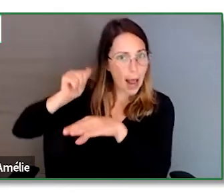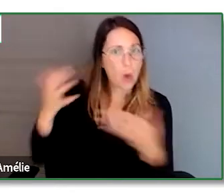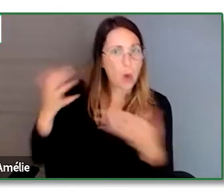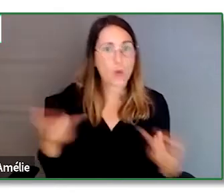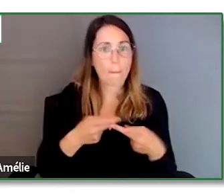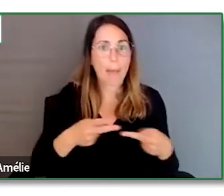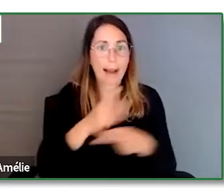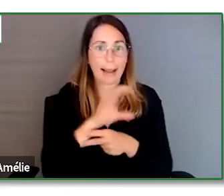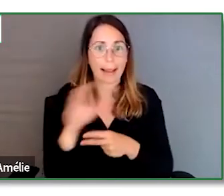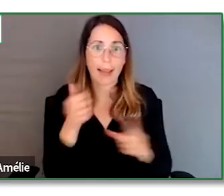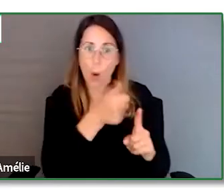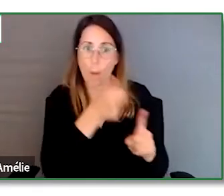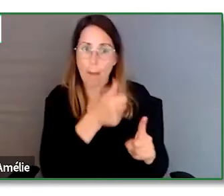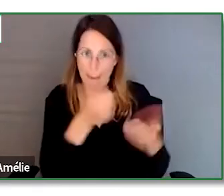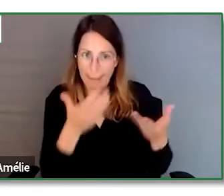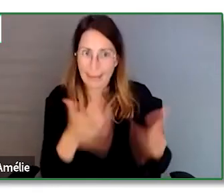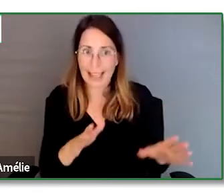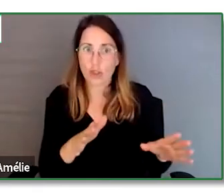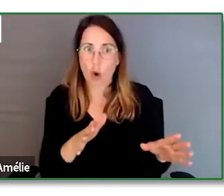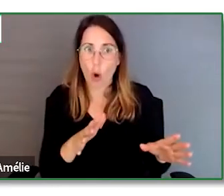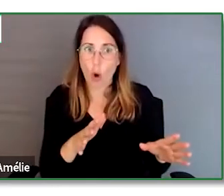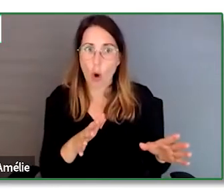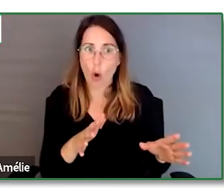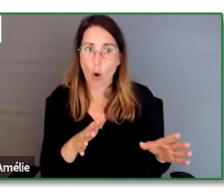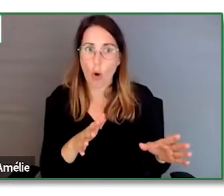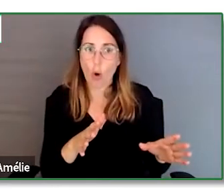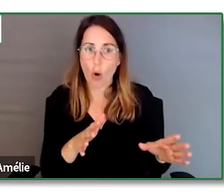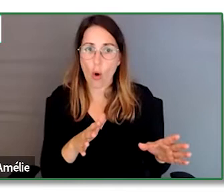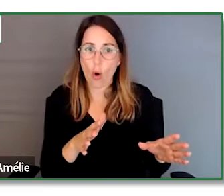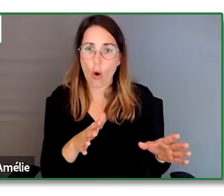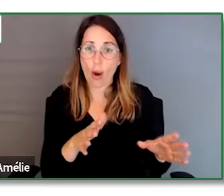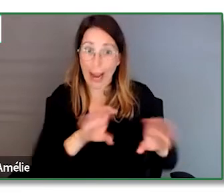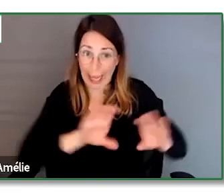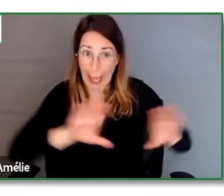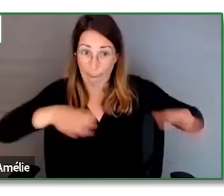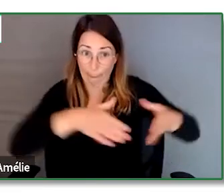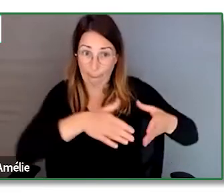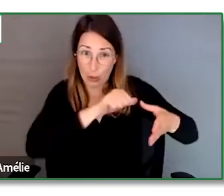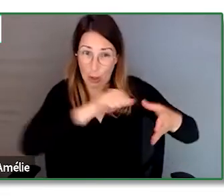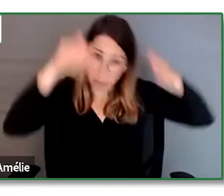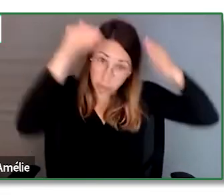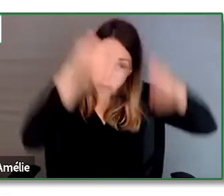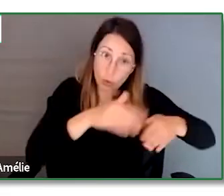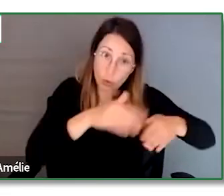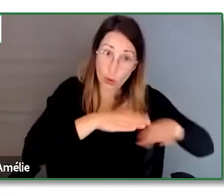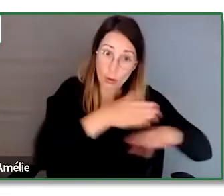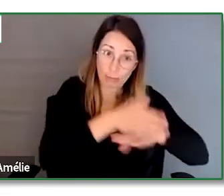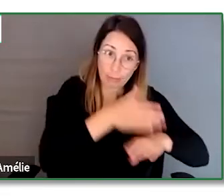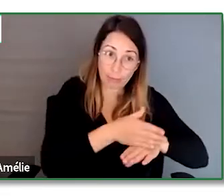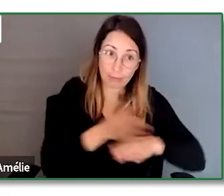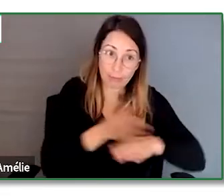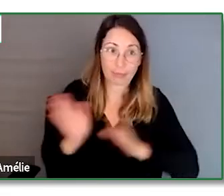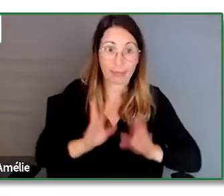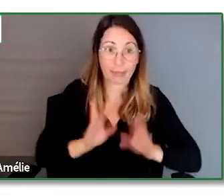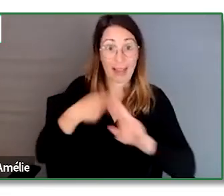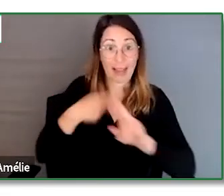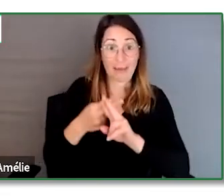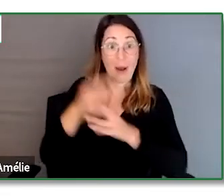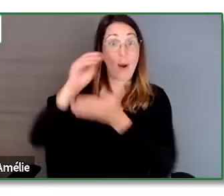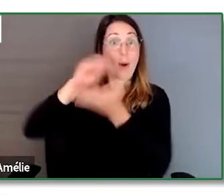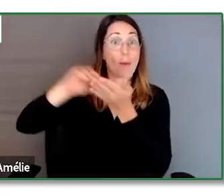Avez-vous une équipe dédiée à ça? Au Bureau national, nous avons une personne formidable. J'ai l'impression que tout le monde la connaît, Shira,